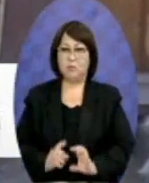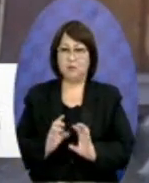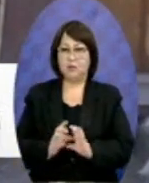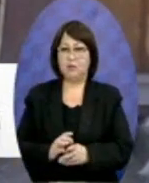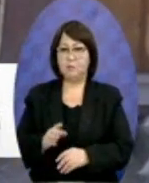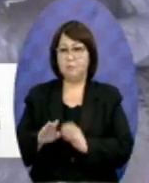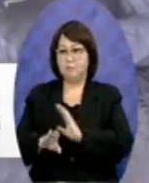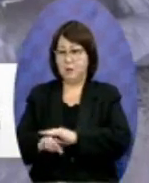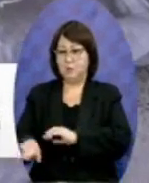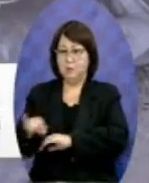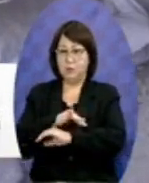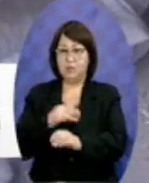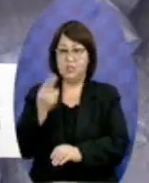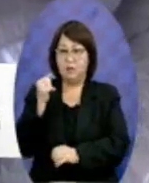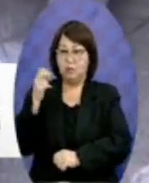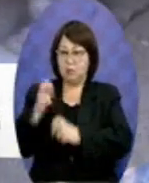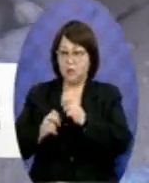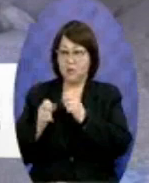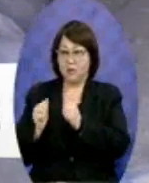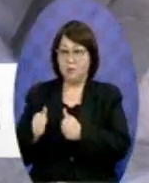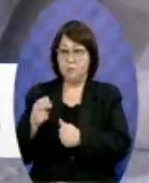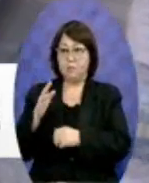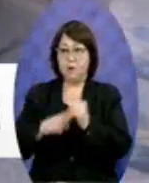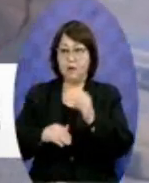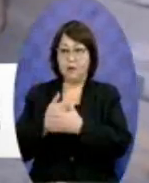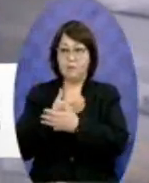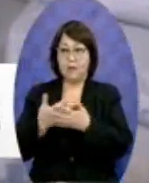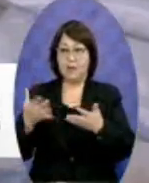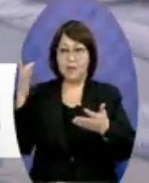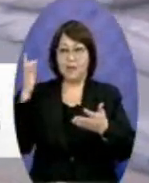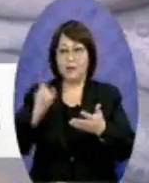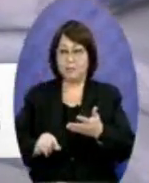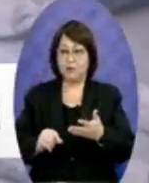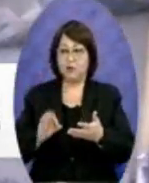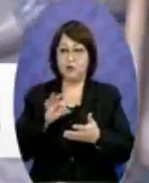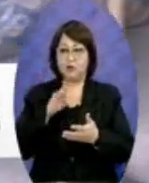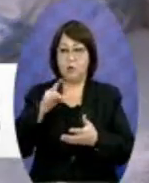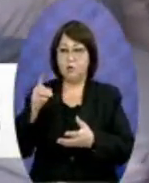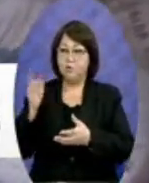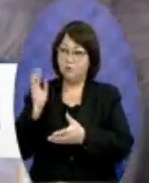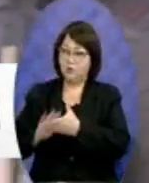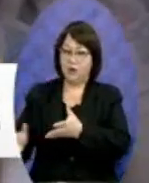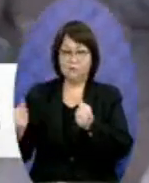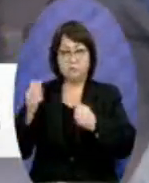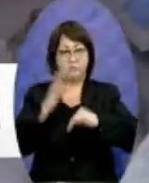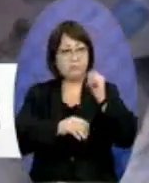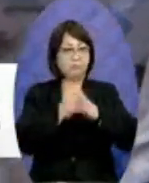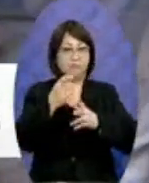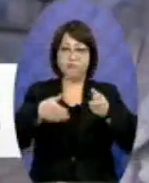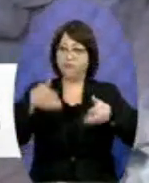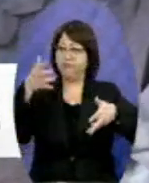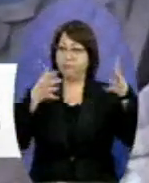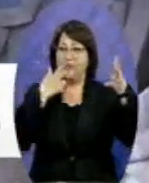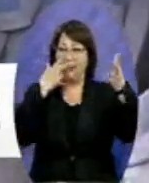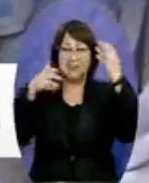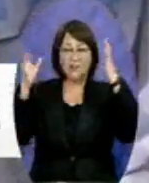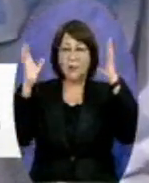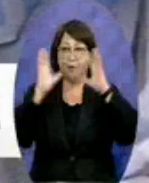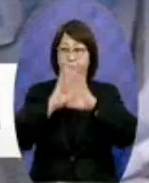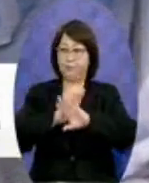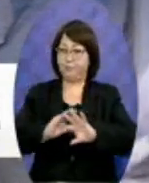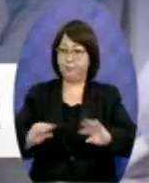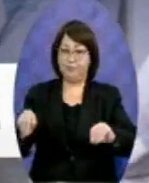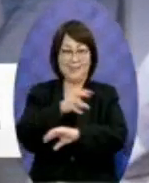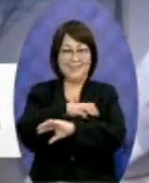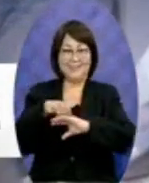болчихвол барилгын материалыг үйлдвэрийн үнээр нь худалдан авч хямд өртгөөр орон сууцтай болгох боломж байна. Ингэснээр агаарын бохирдол буурч ажилгүйдлийн төвшинч